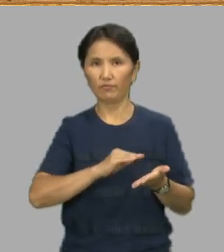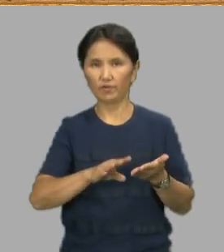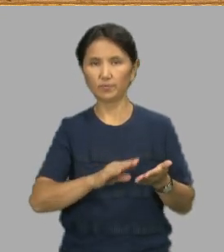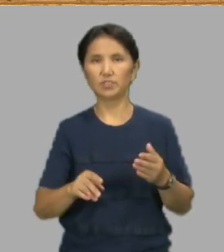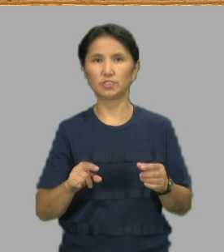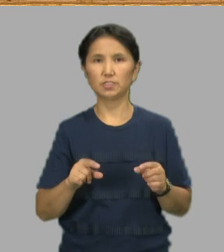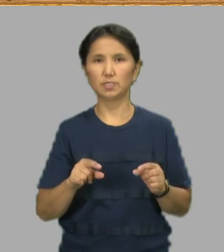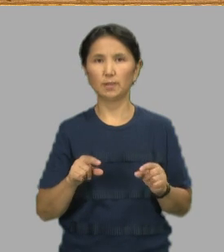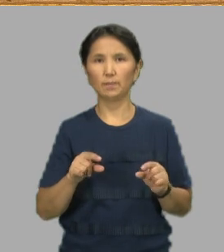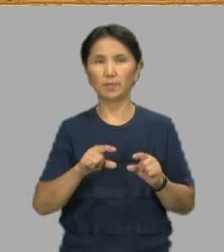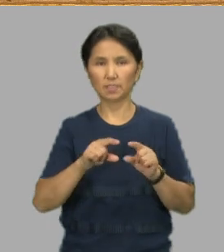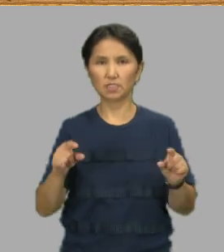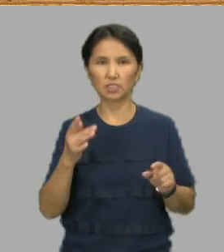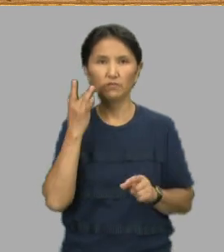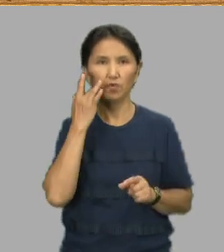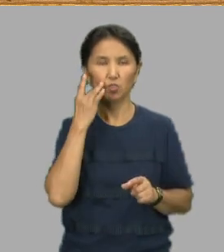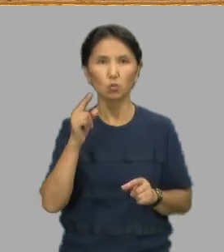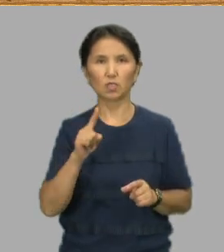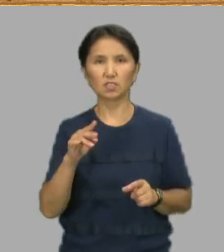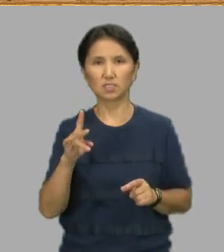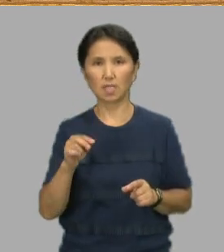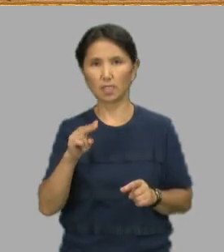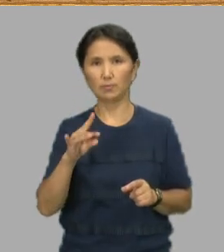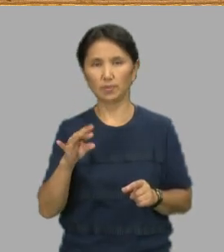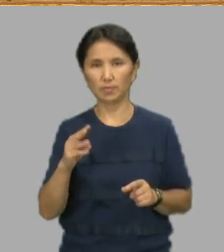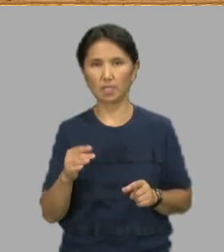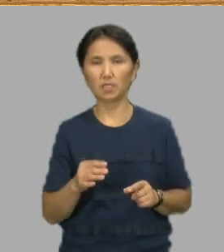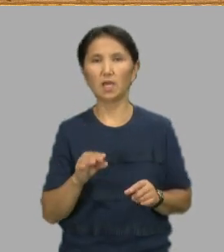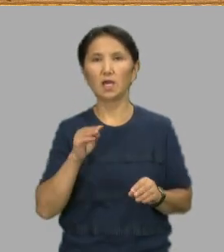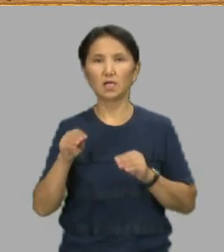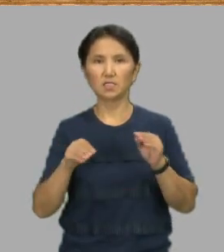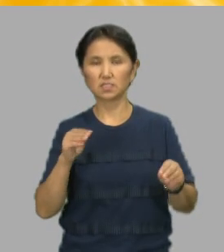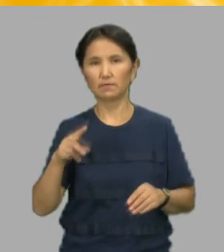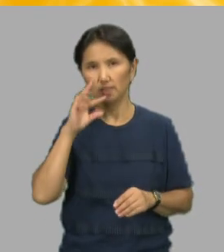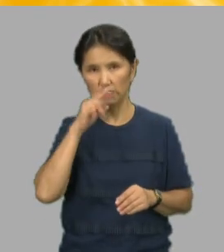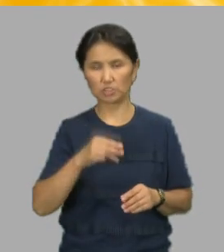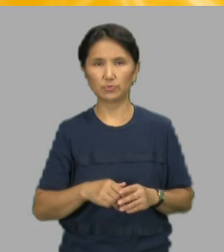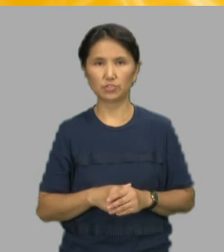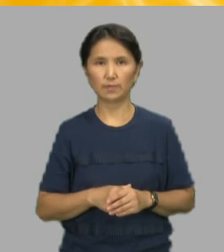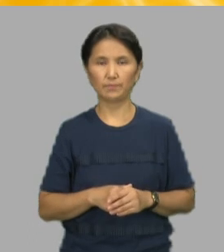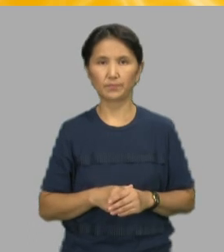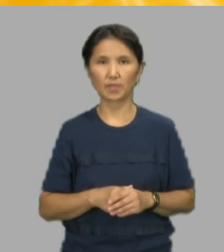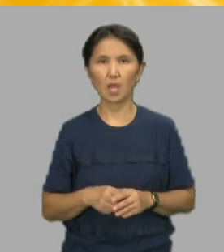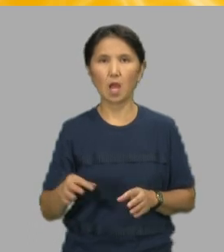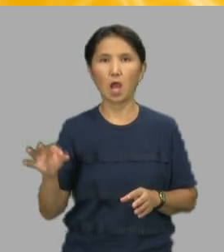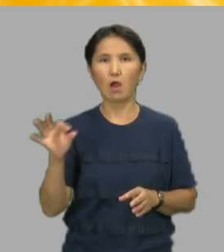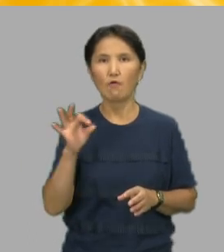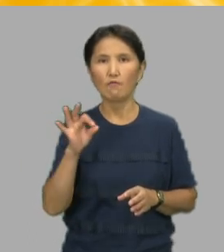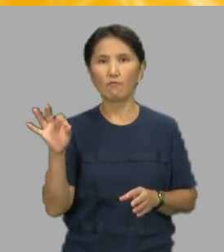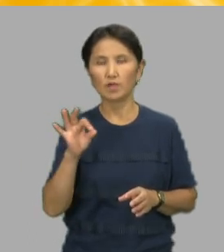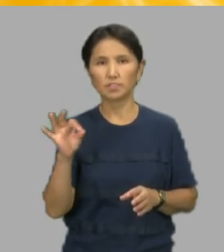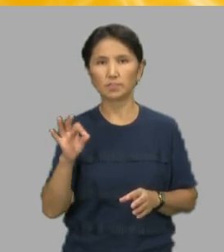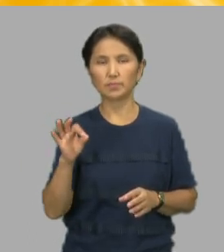которых знаки препинания расставлены ошибочно. В октябре